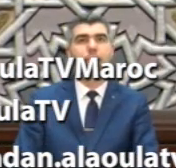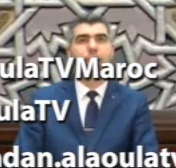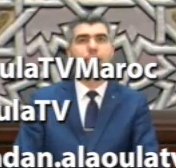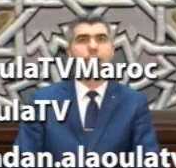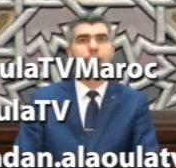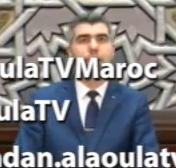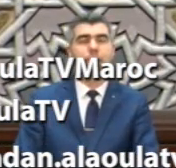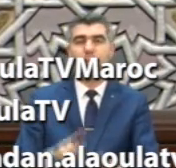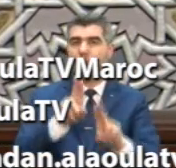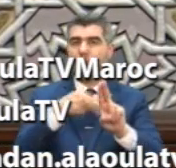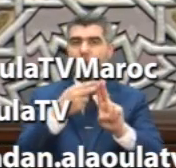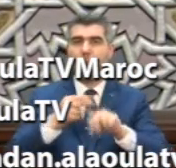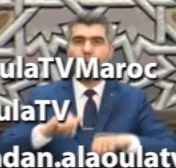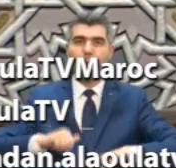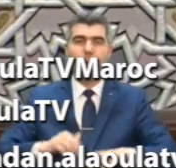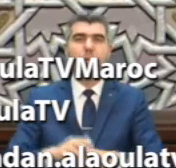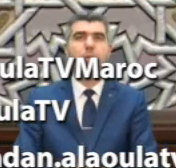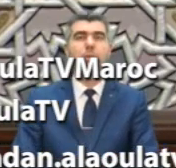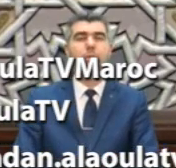تفضل السيدة الوزيرة.